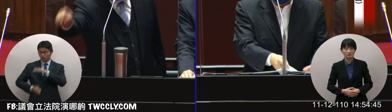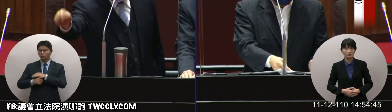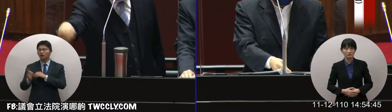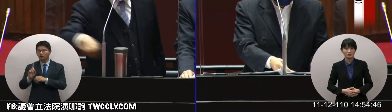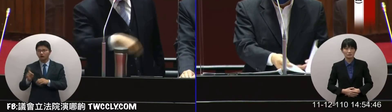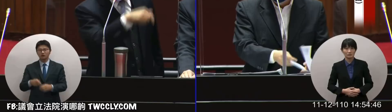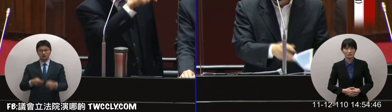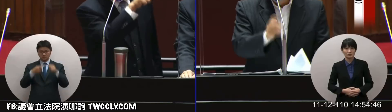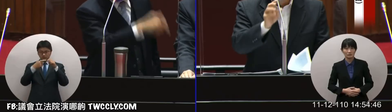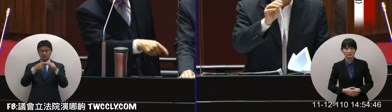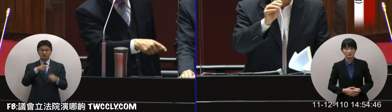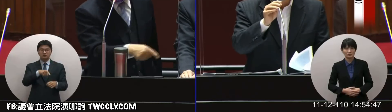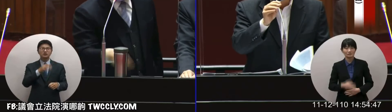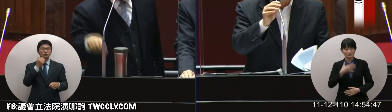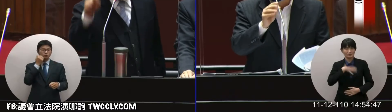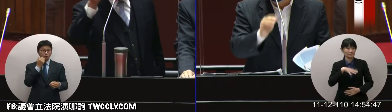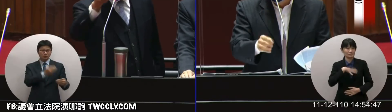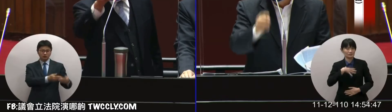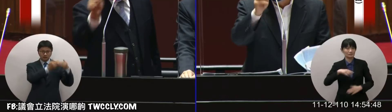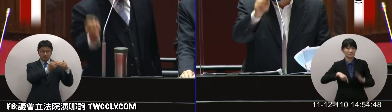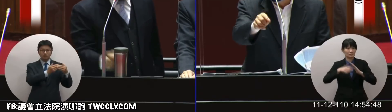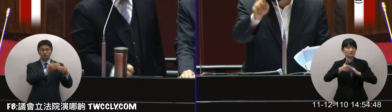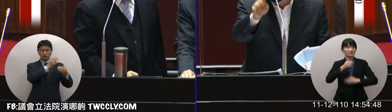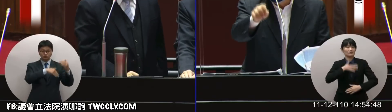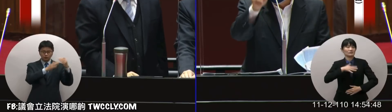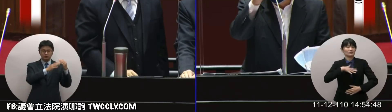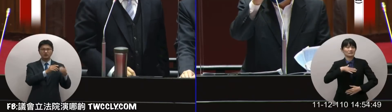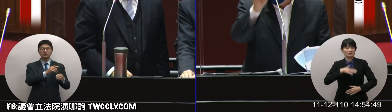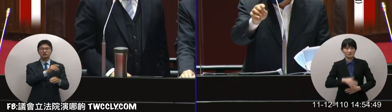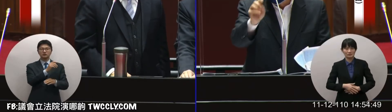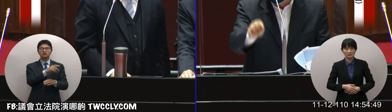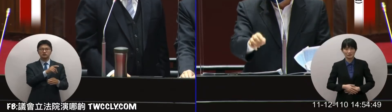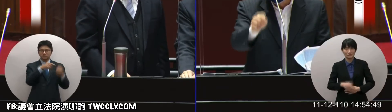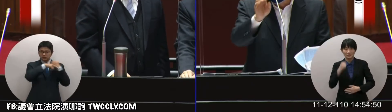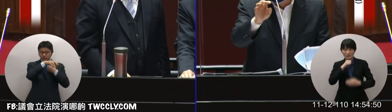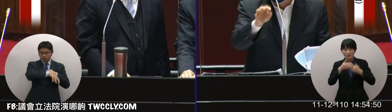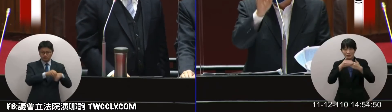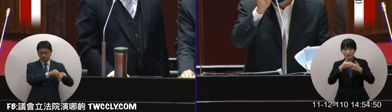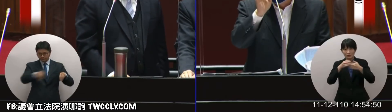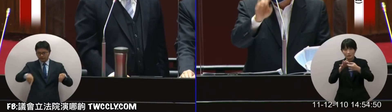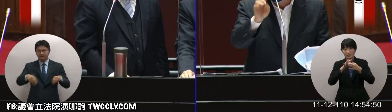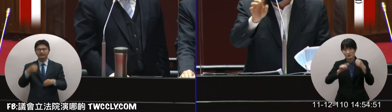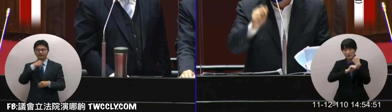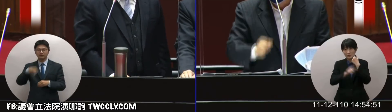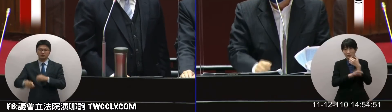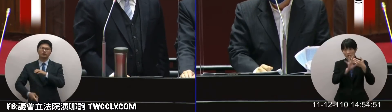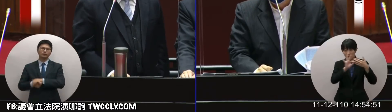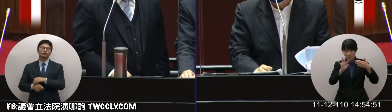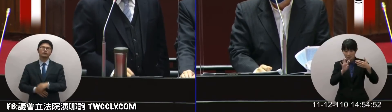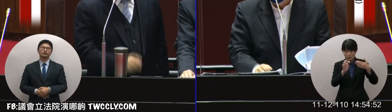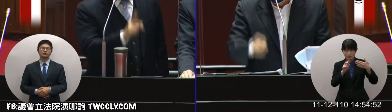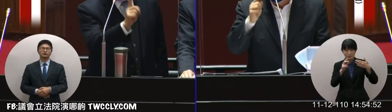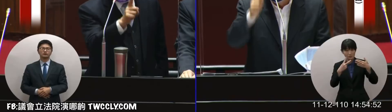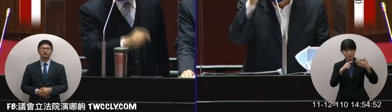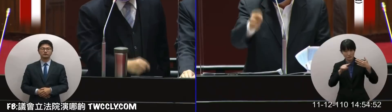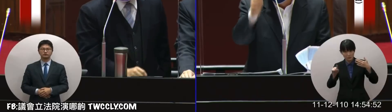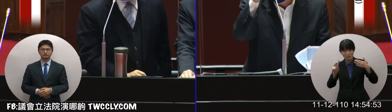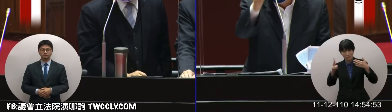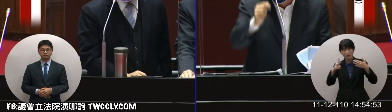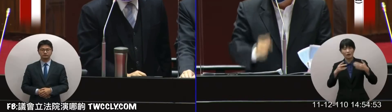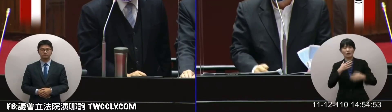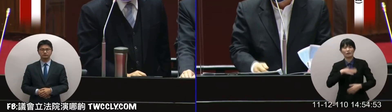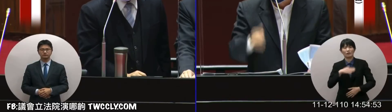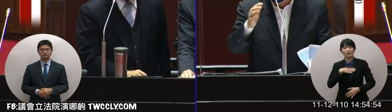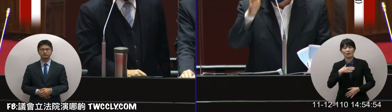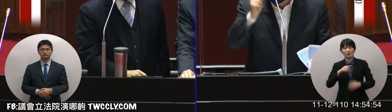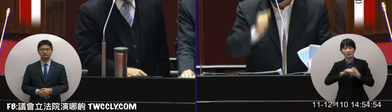设立分支机构以台 湾，我知道院长，这个就是两岸人民关系条例第42条嘛，我都那么清楚跟你